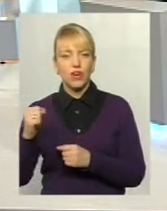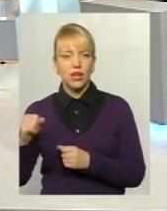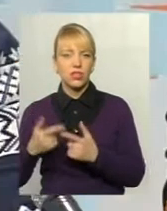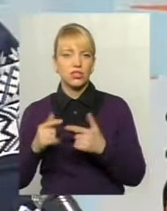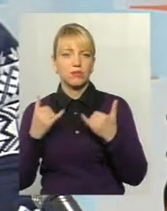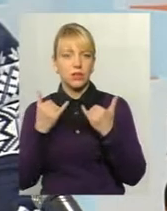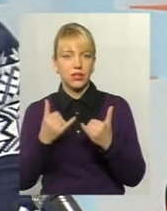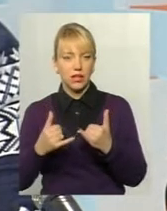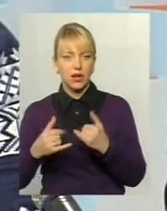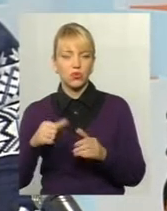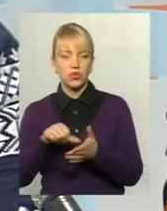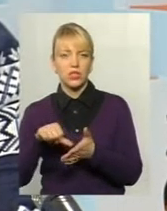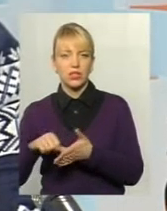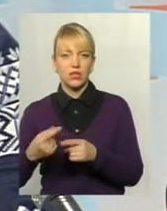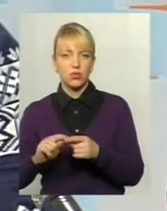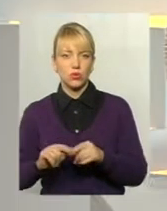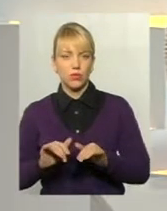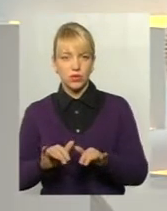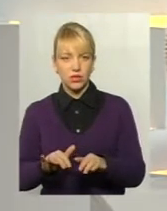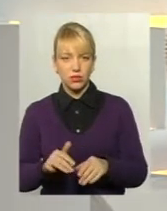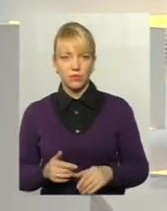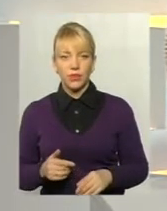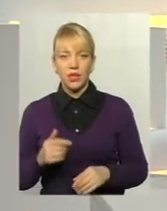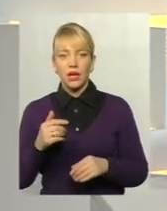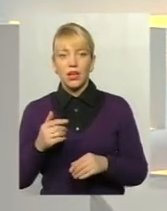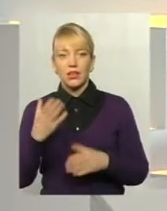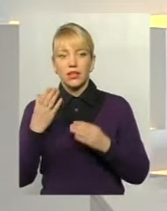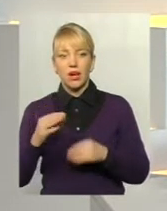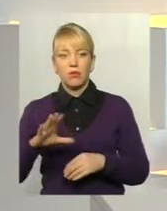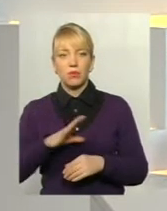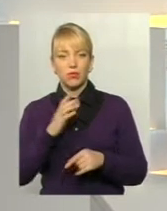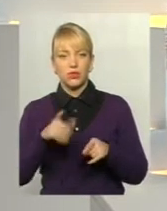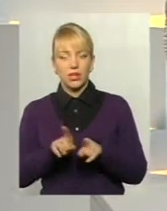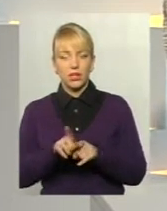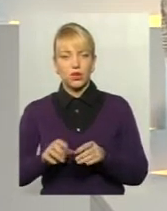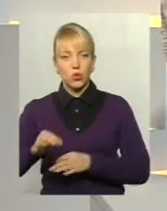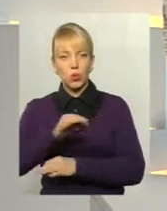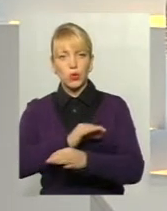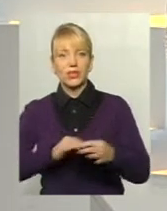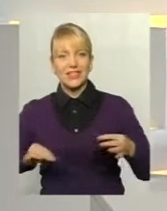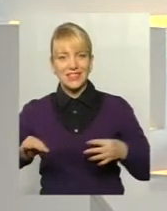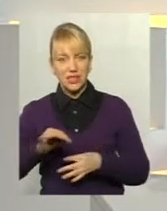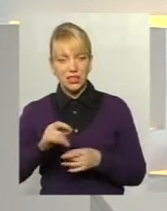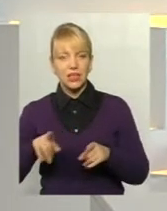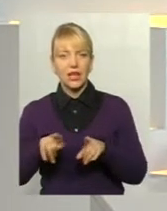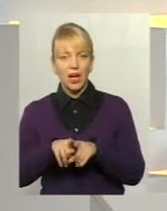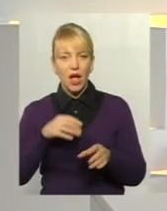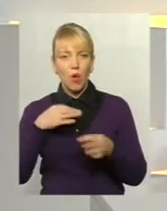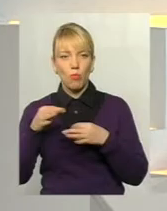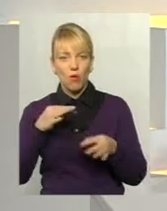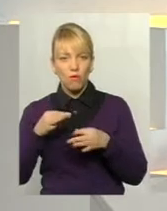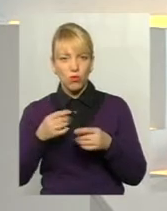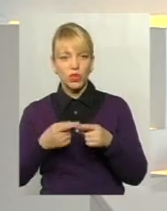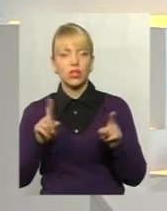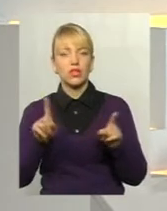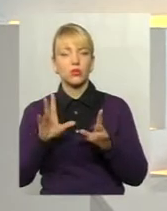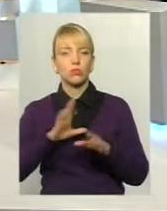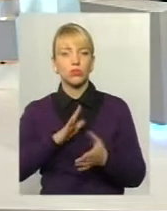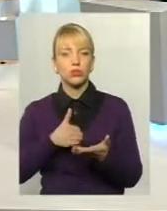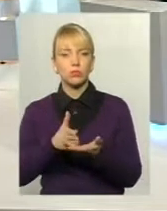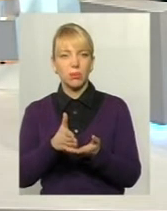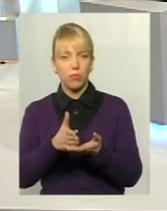учасників цього процесу. Власне, днями відбувся такий круглий стіл, таке обговорення. На що було